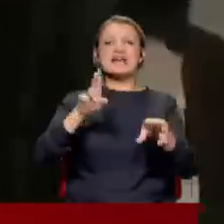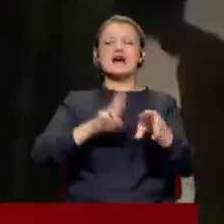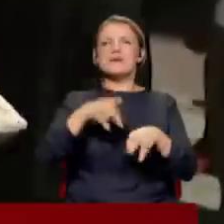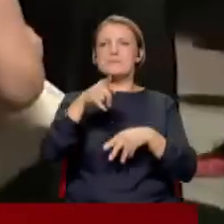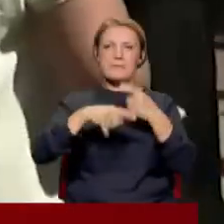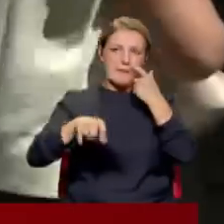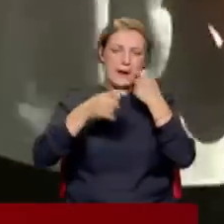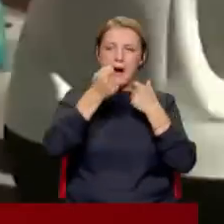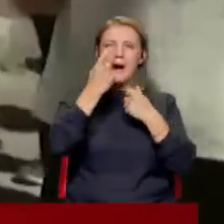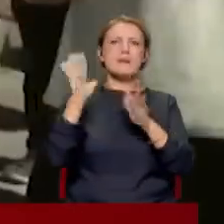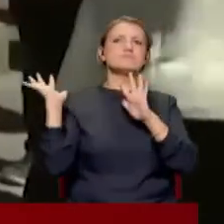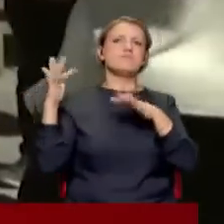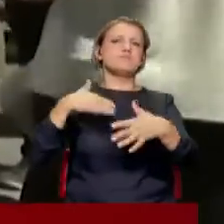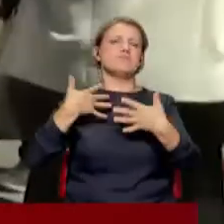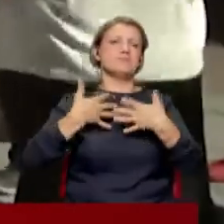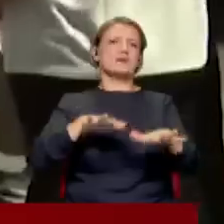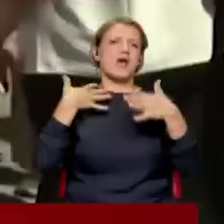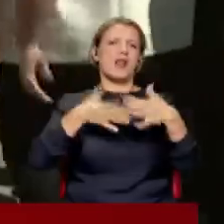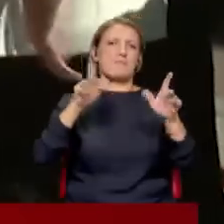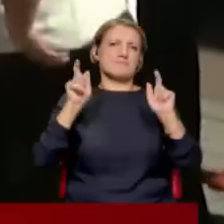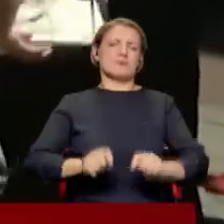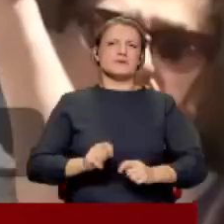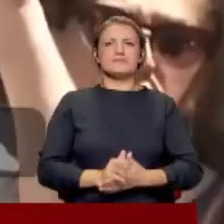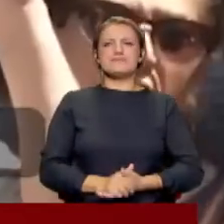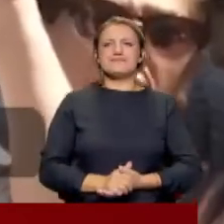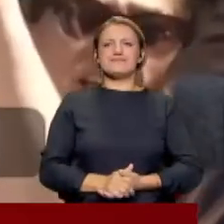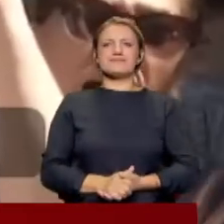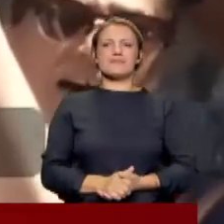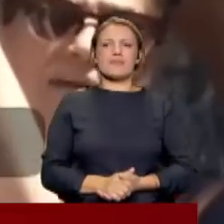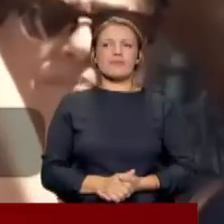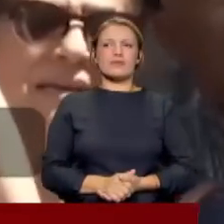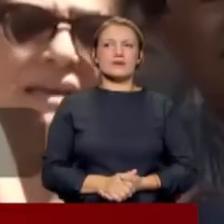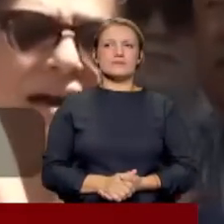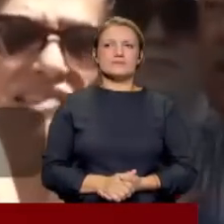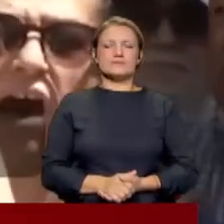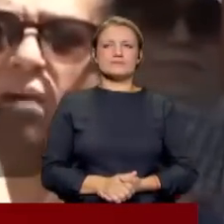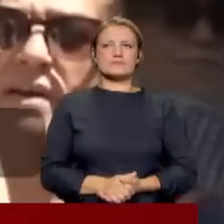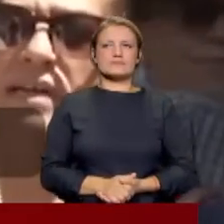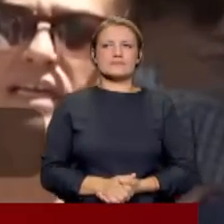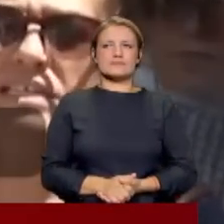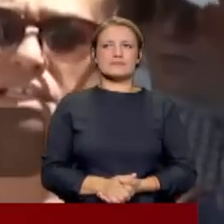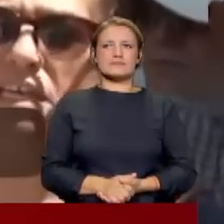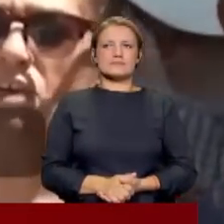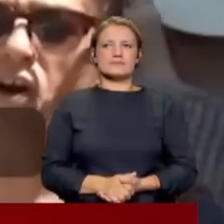kuruluşları başkentte sokağa çıktı, zamlara ses yükseltti. İnsanca bir yaşam